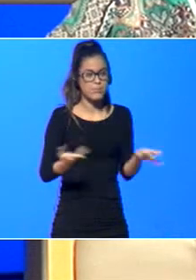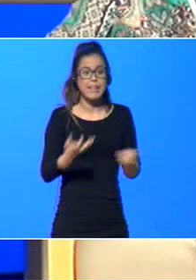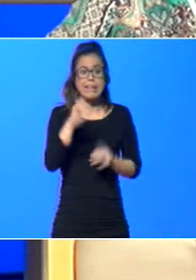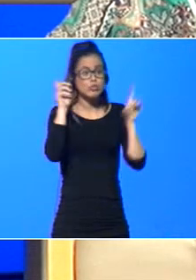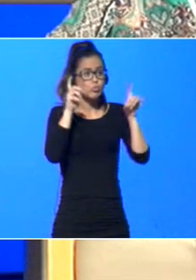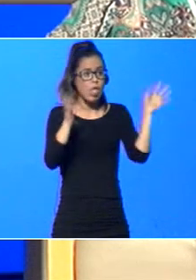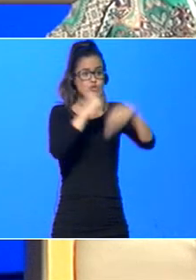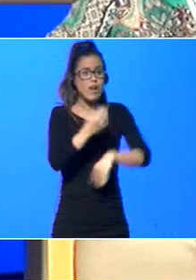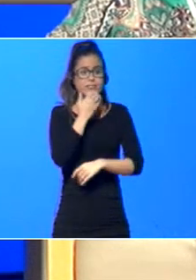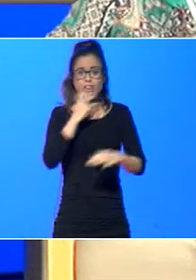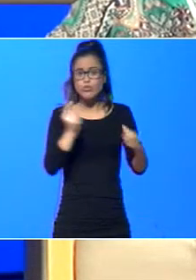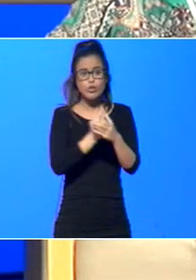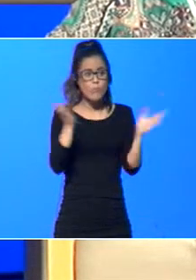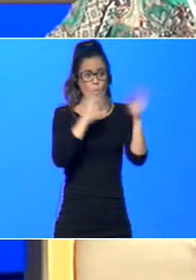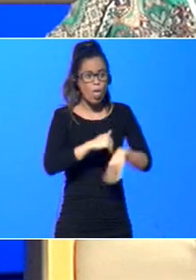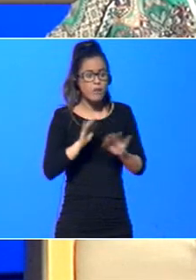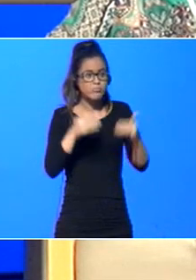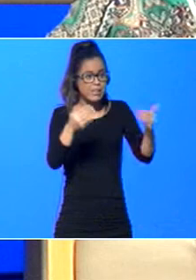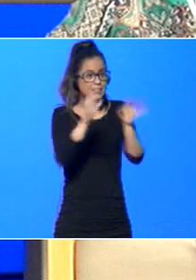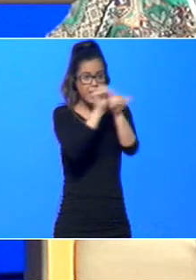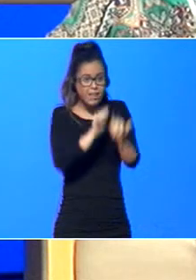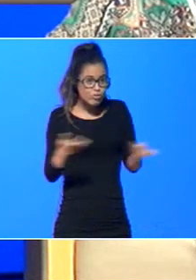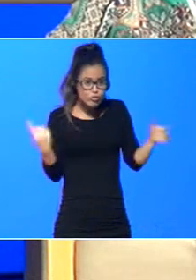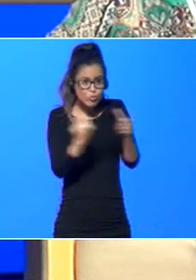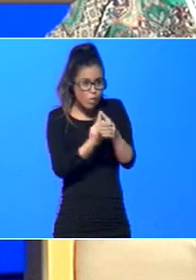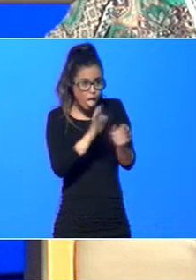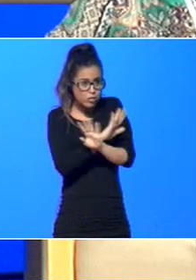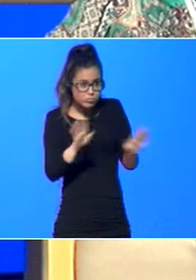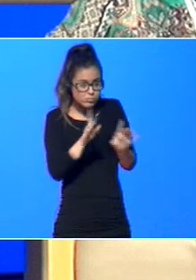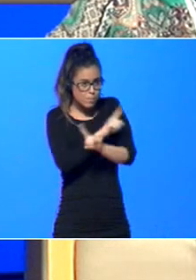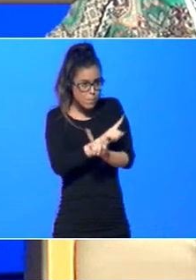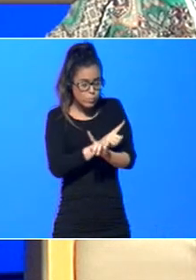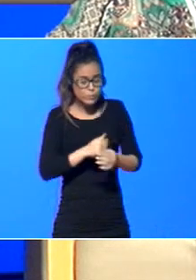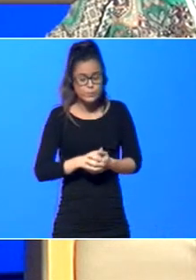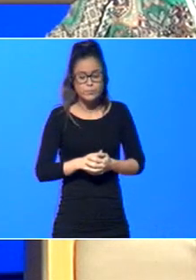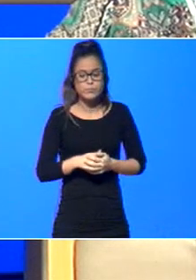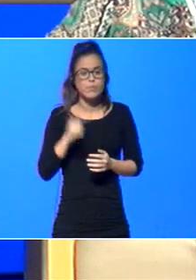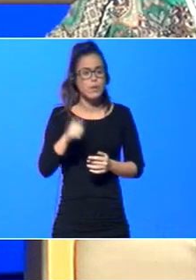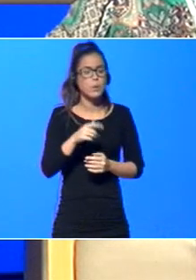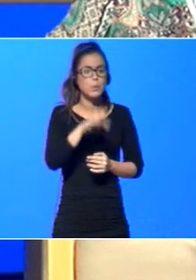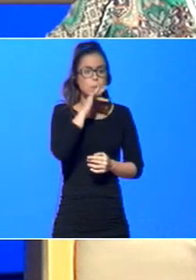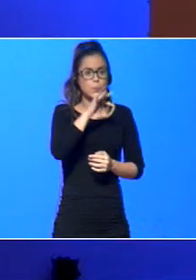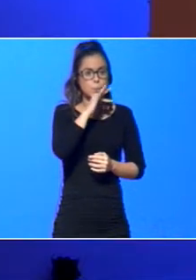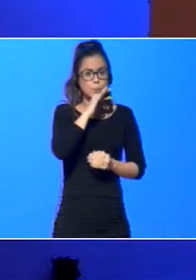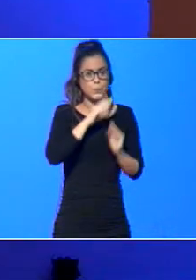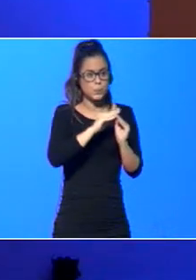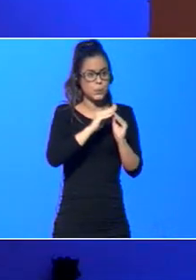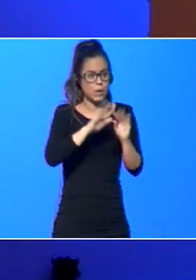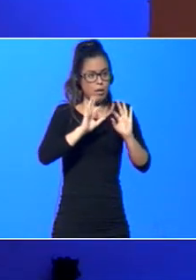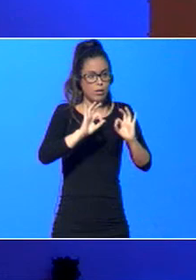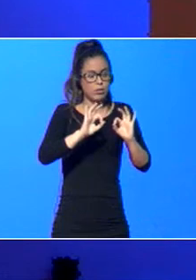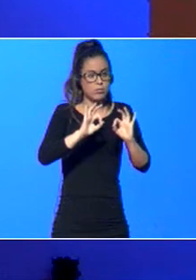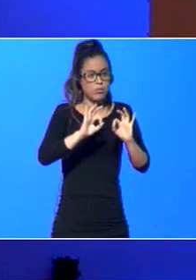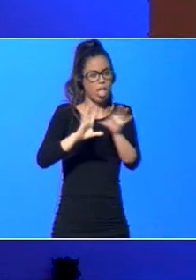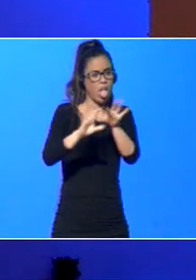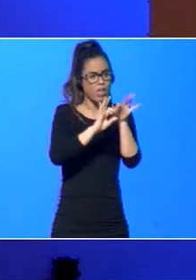ez bada, eta ez dago eredurik eredua inklusiboa ez bada. Hau, oraindik hau daukagu, hemen atara da,